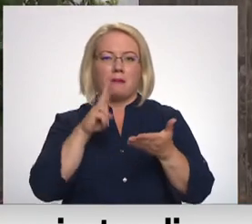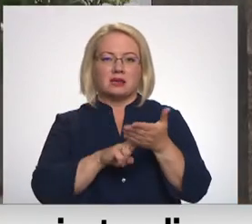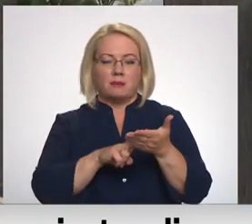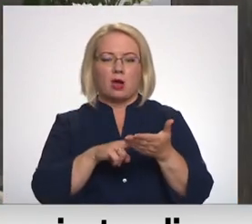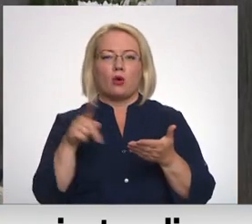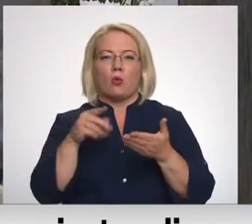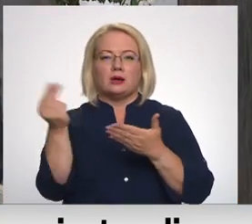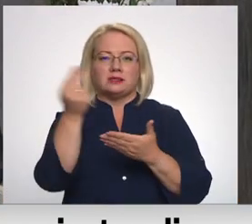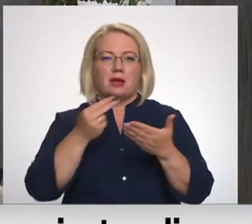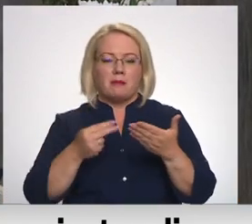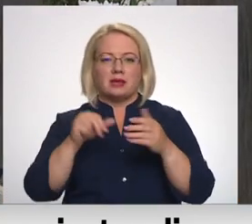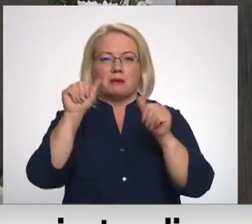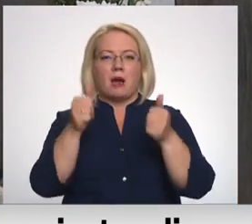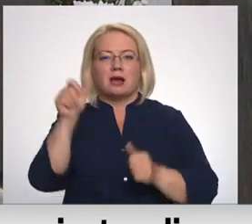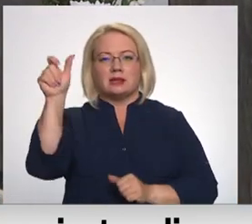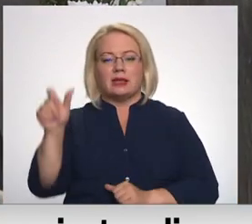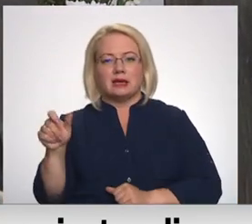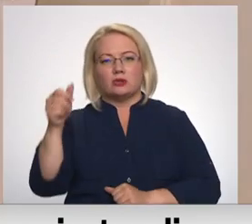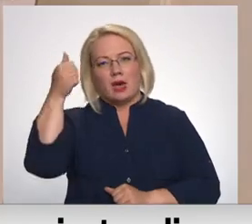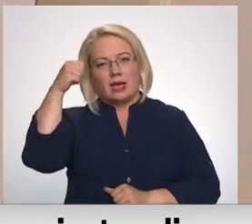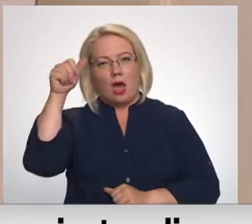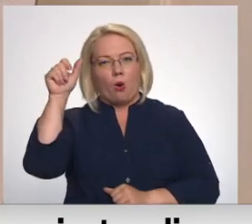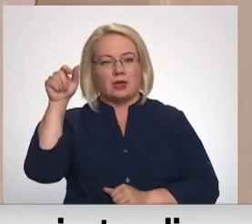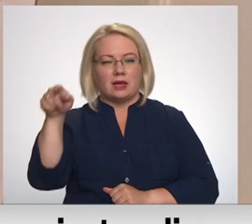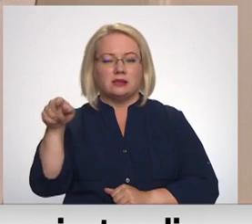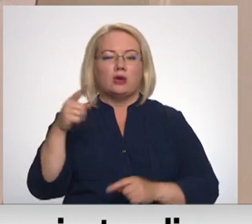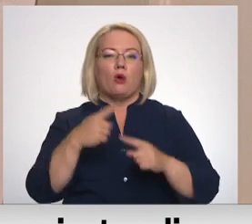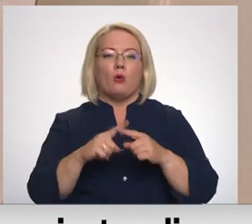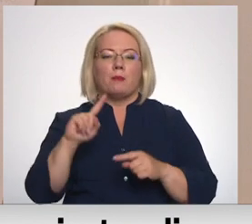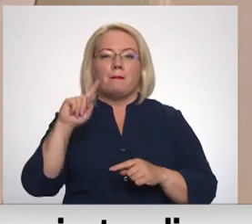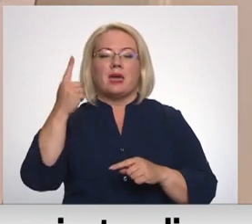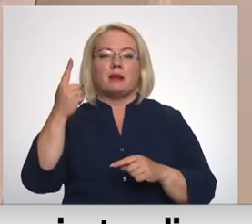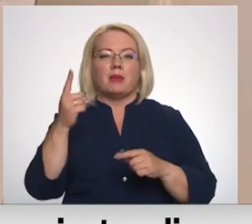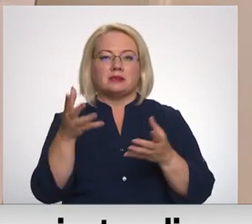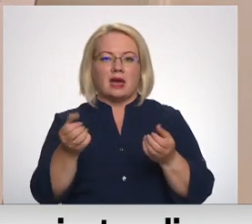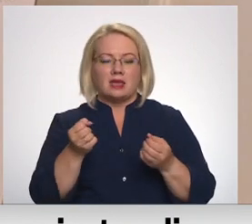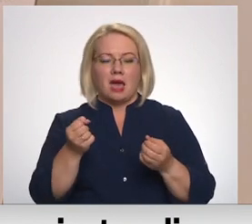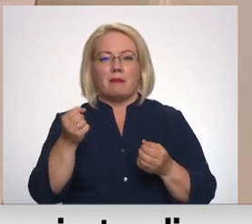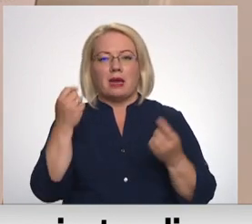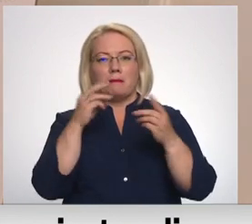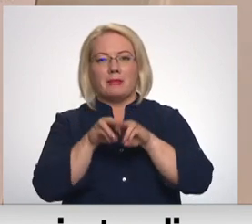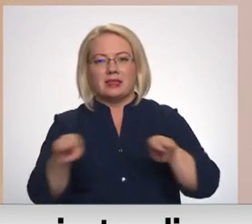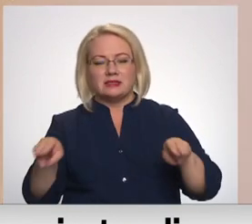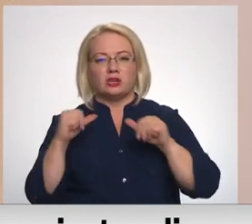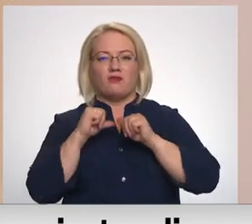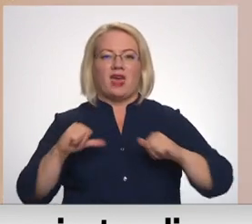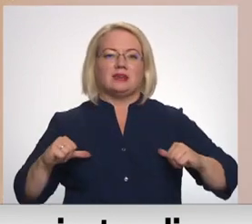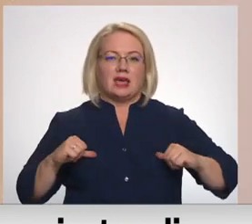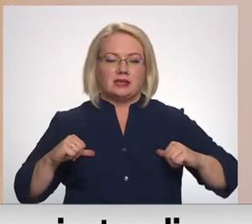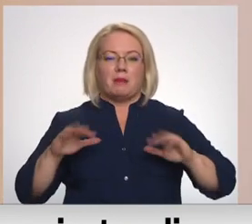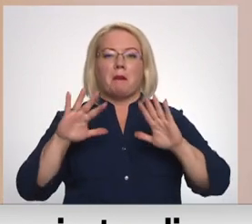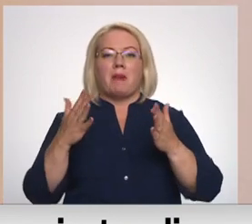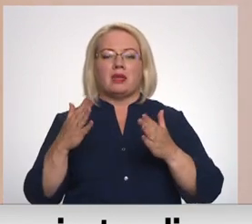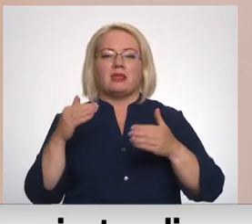radījis mākslinieks no Igaunijas Indreks Silves, un pirmie eksemplāri nonāca ministrijas un vēstniecību rokās. Bet vēsturiskie